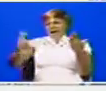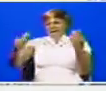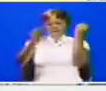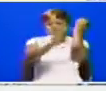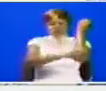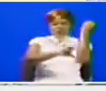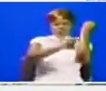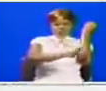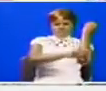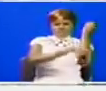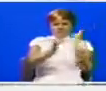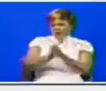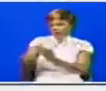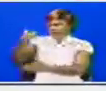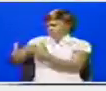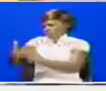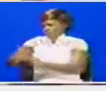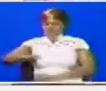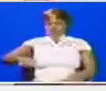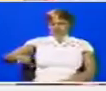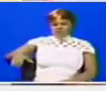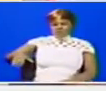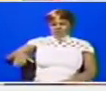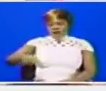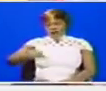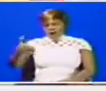na kaunti zingine za karibu na mbali. If there are